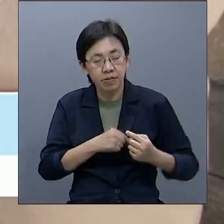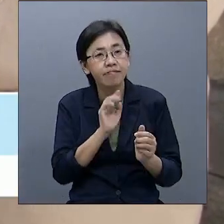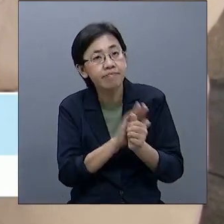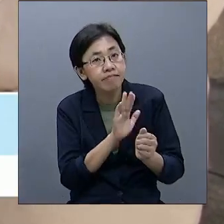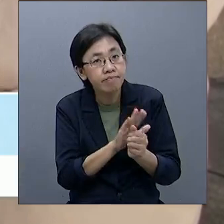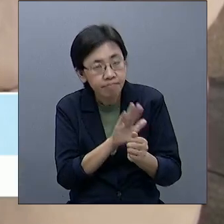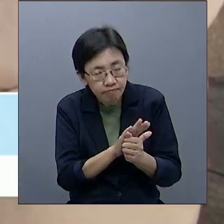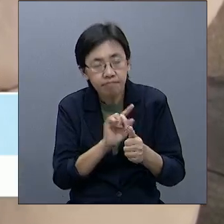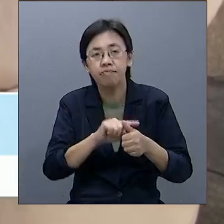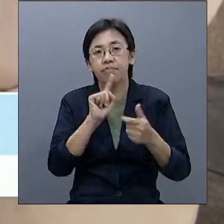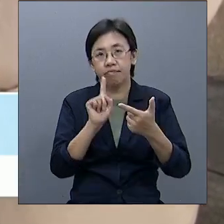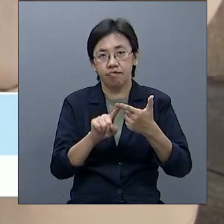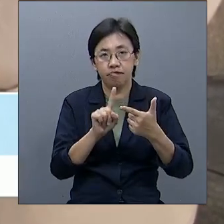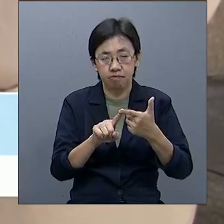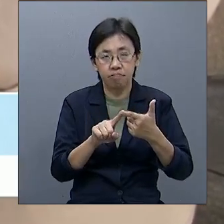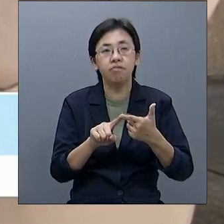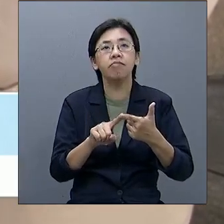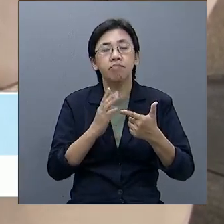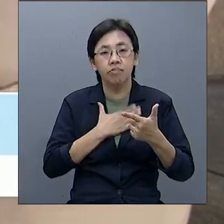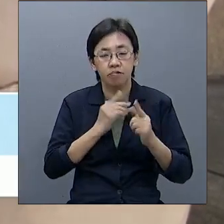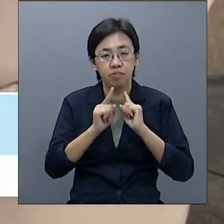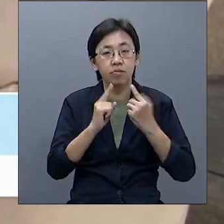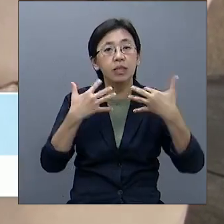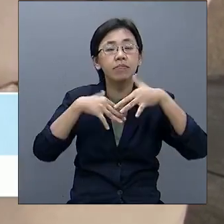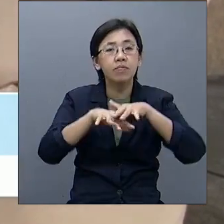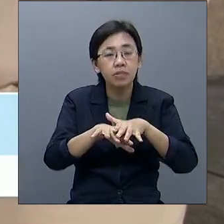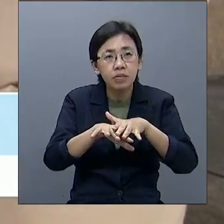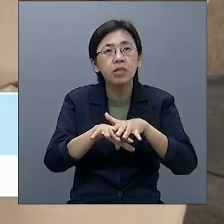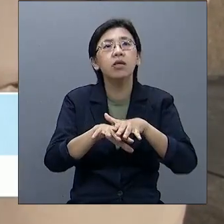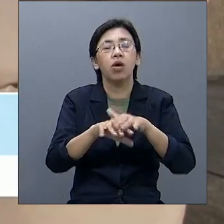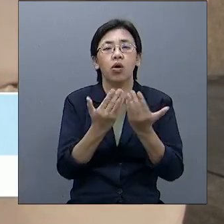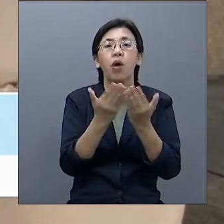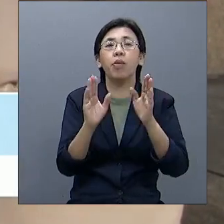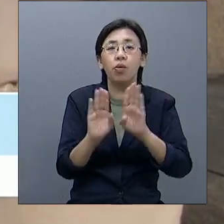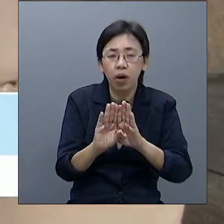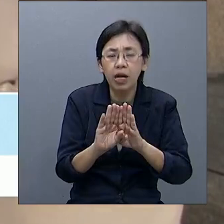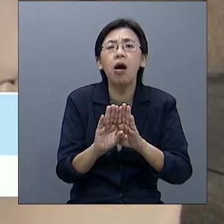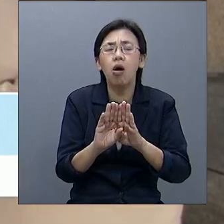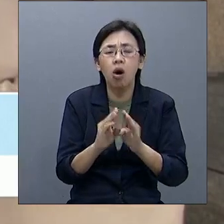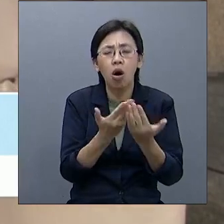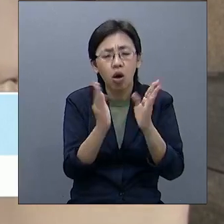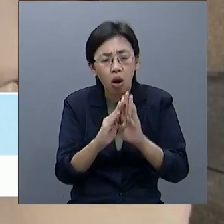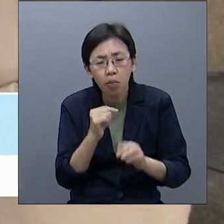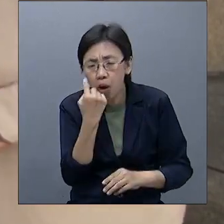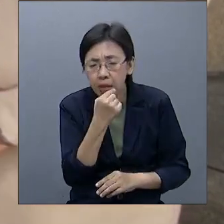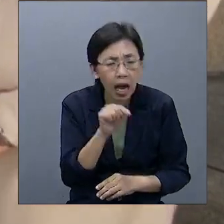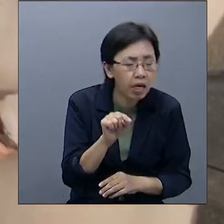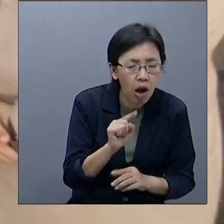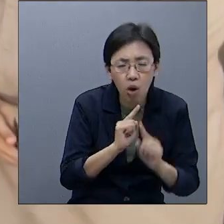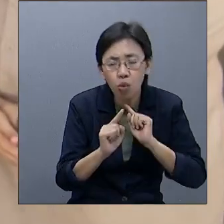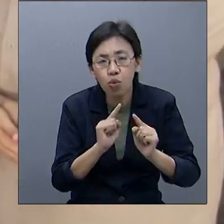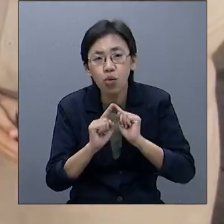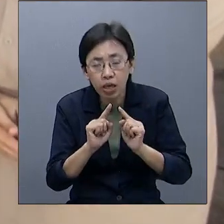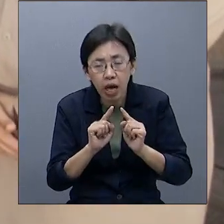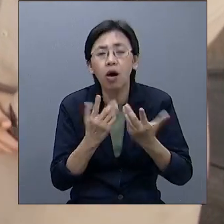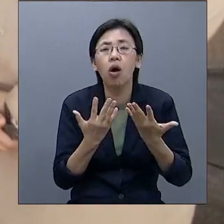ที่สองเนี่ยเดี๋ยวทางเราก็จะประสานไปยังดูในระดับของครอบครัวเขาก่อนแล้วต้องไปหาครอบครัวว่าแล้วก็ทางชุมช